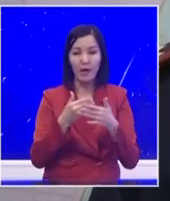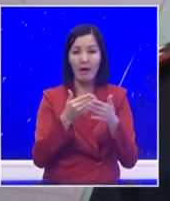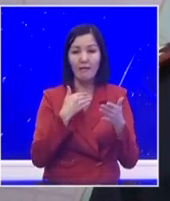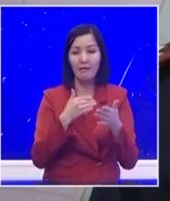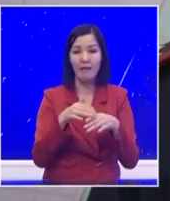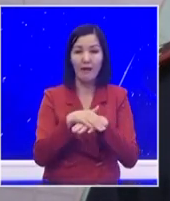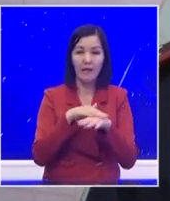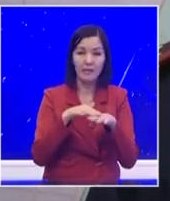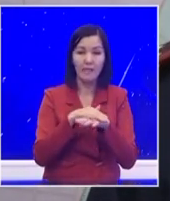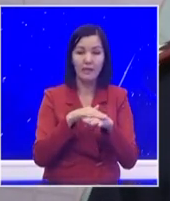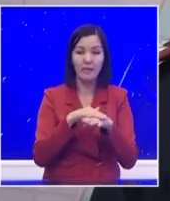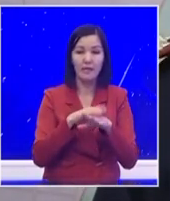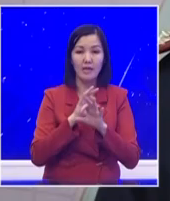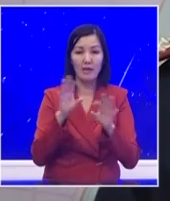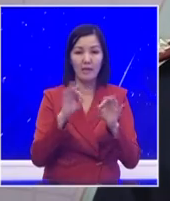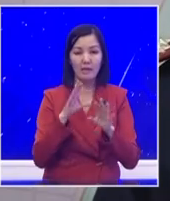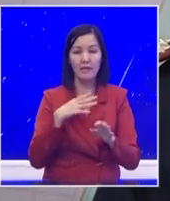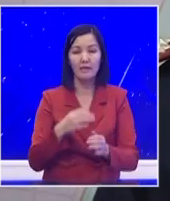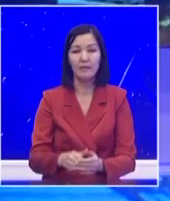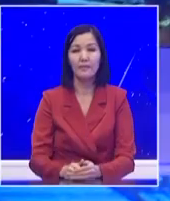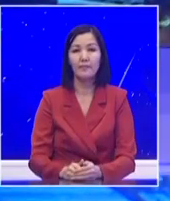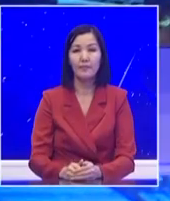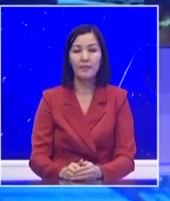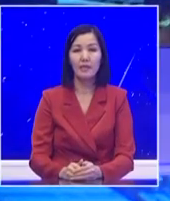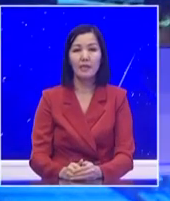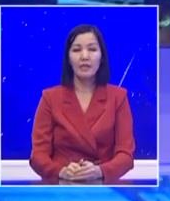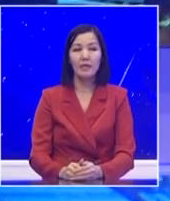қала тұрғын азаматтарын ескертеді.